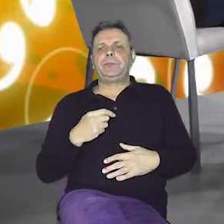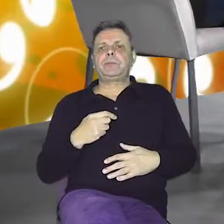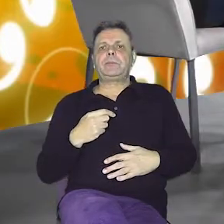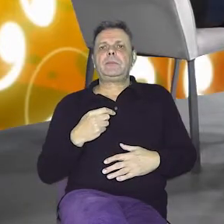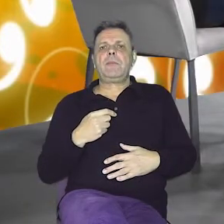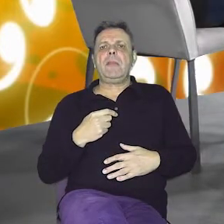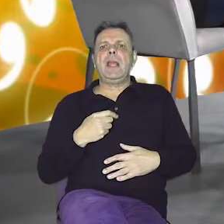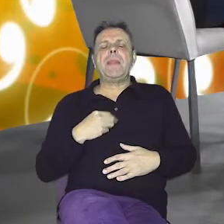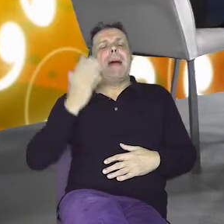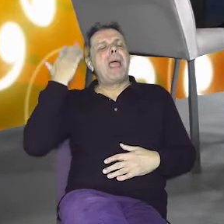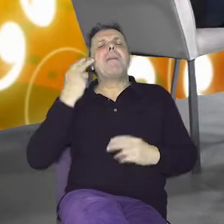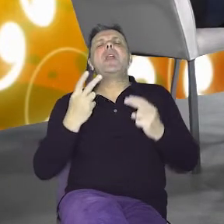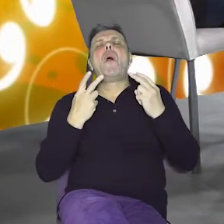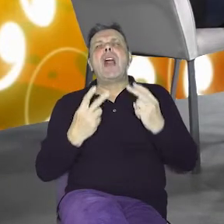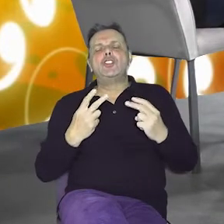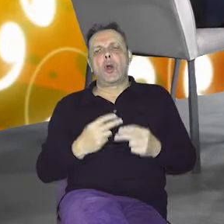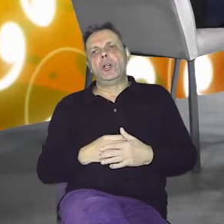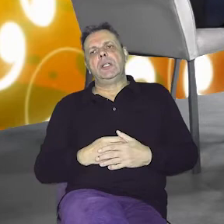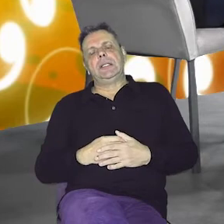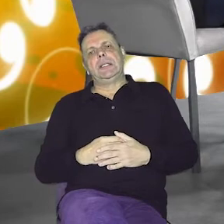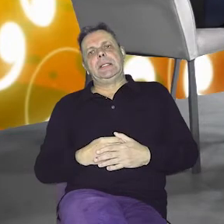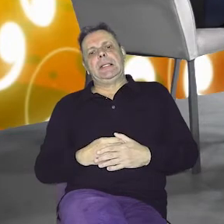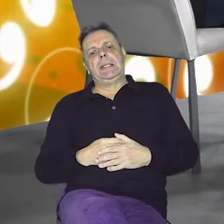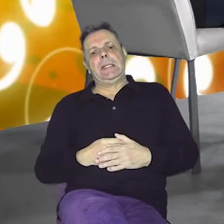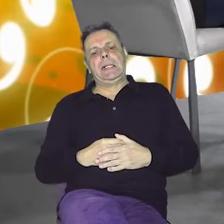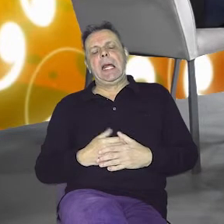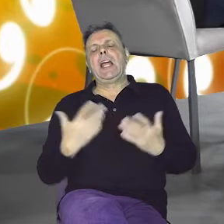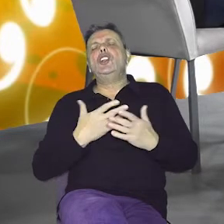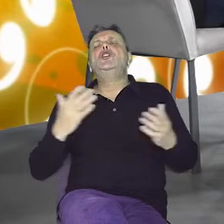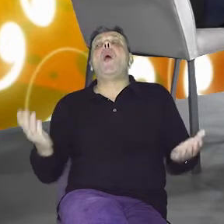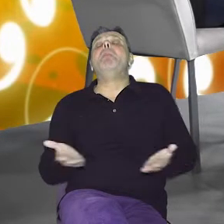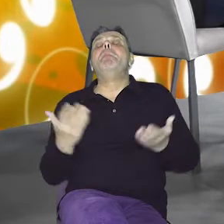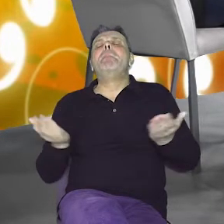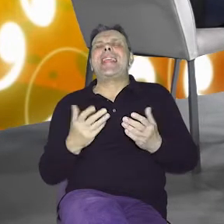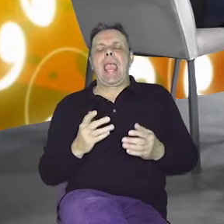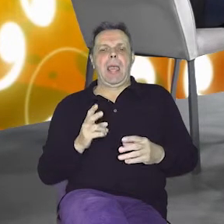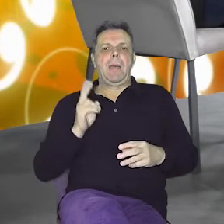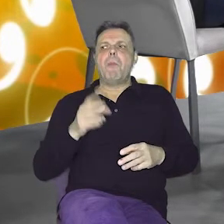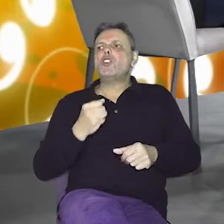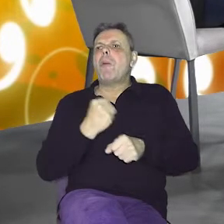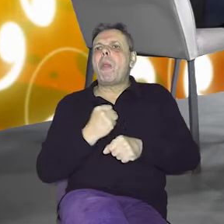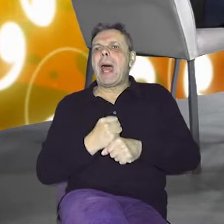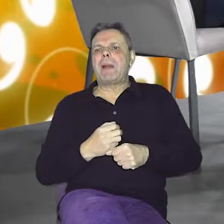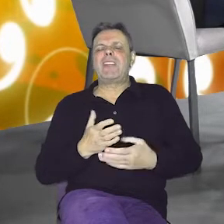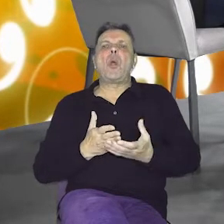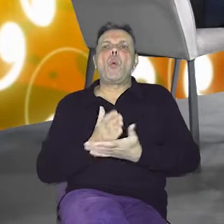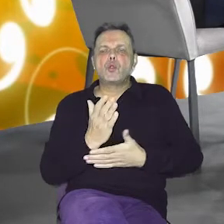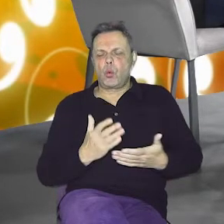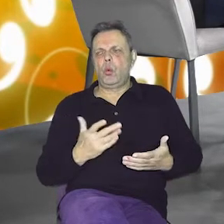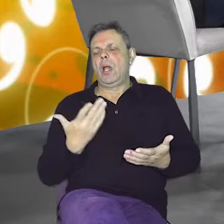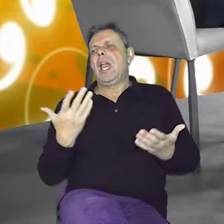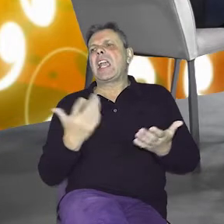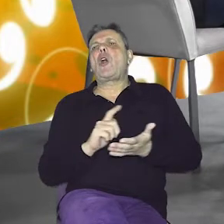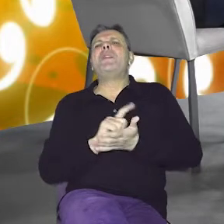je bilo bitno da što prije možemo učiniti tu uslugu, da